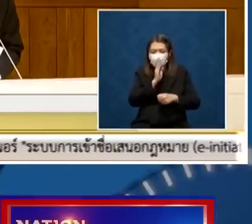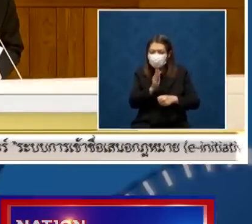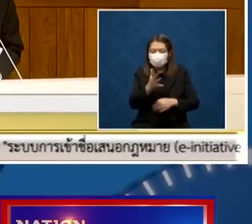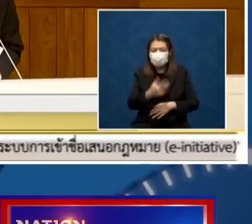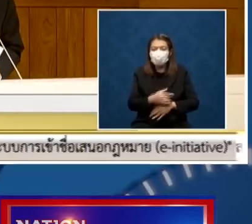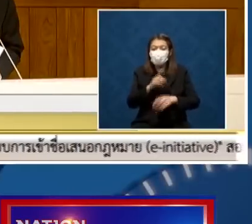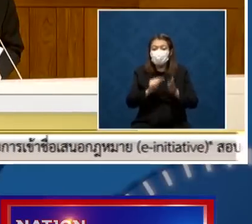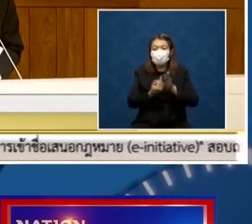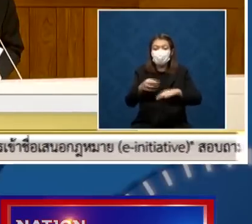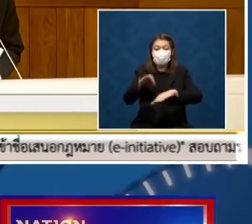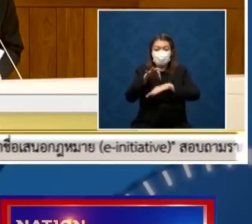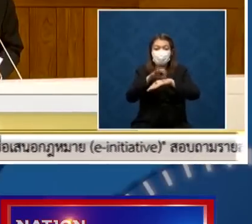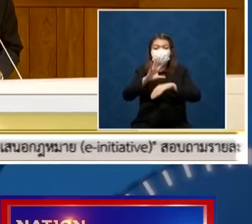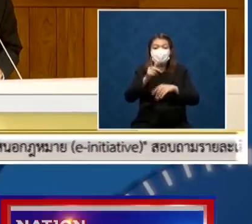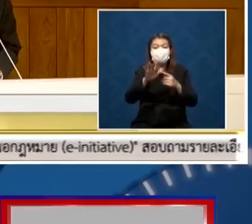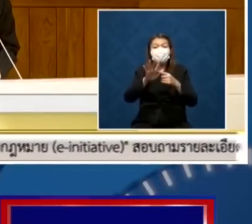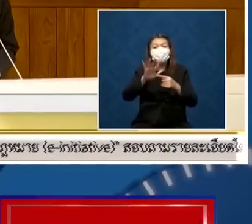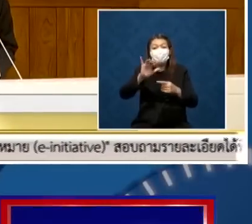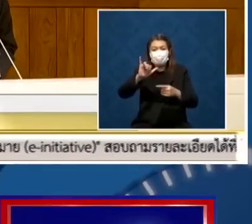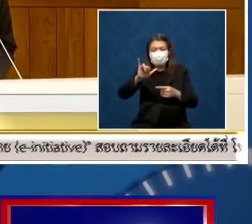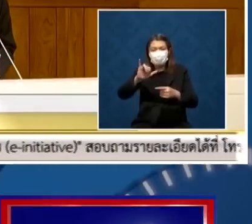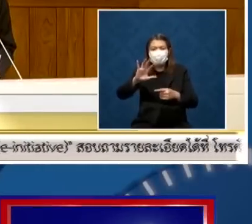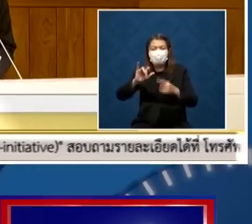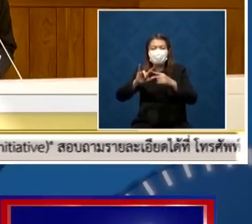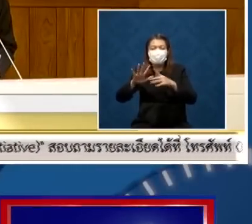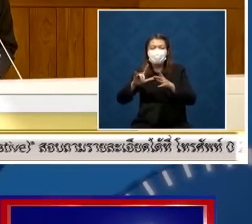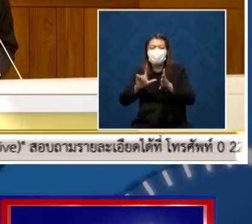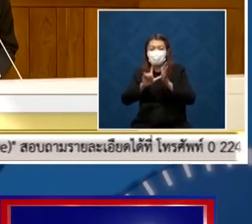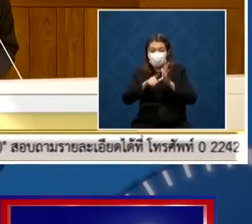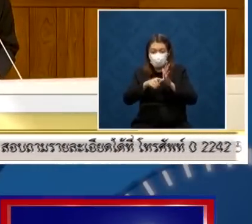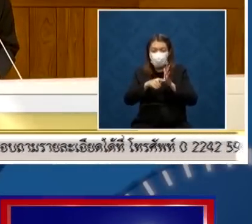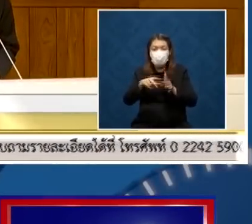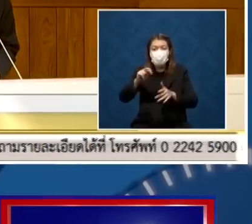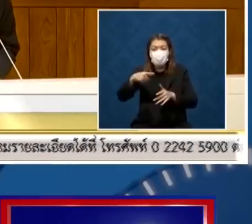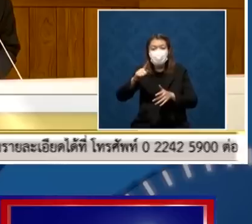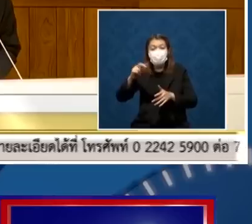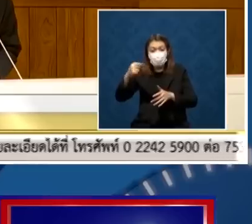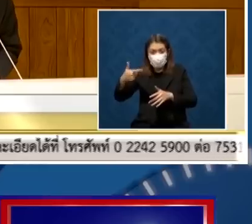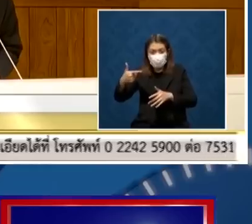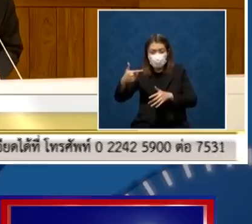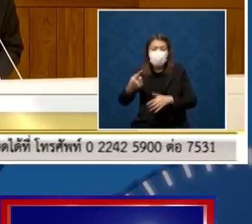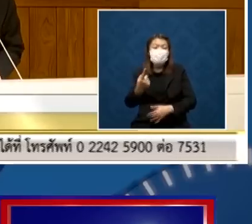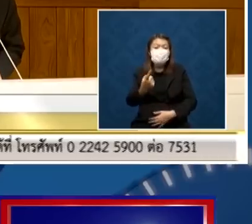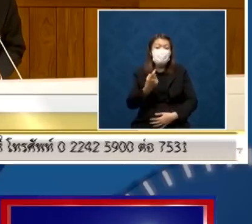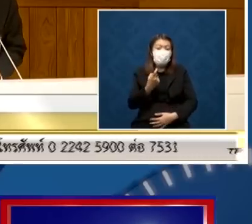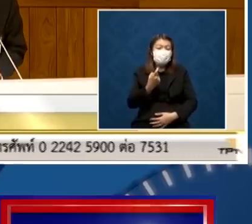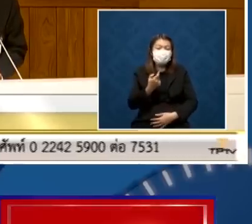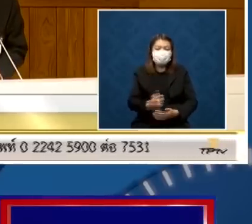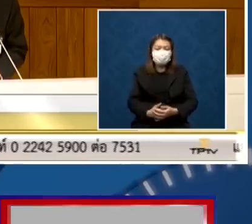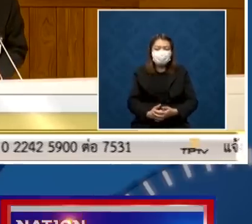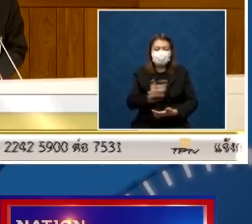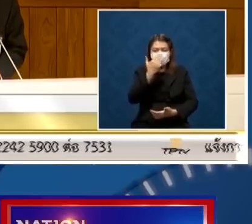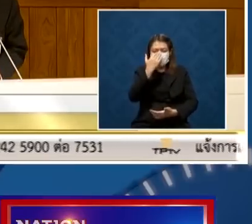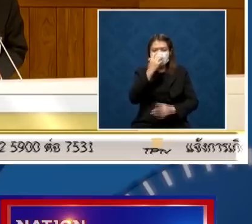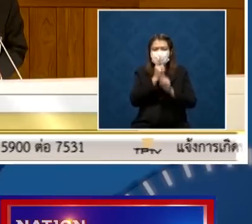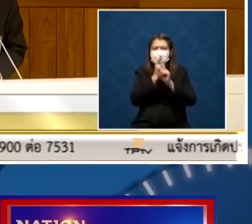เชื่อมโยงเกี่ยวกับเรื่องของพวกธุรกิจสีเทาทั้งหลายนะฮะ แล้วก็ไปโยงพลเอกประยุทธ์น